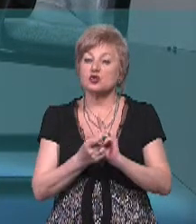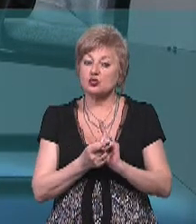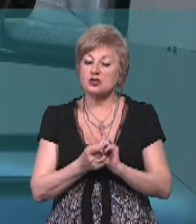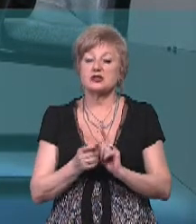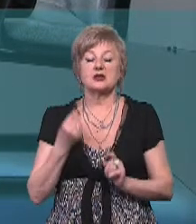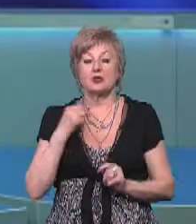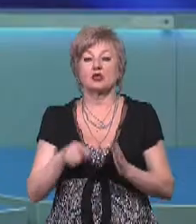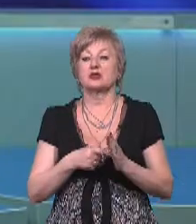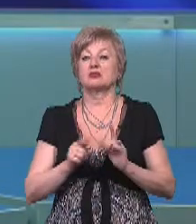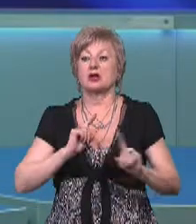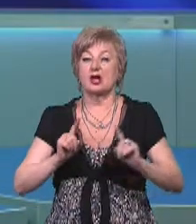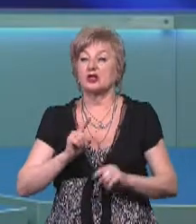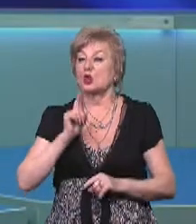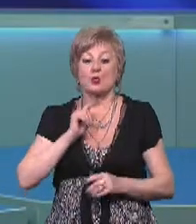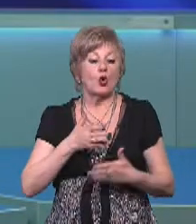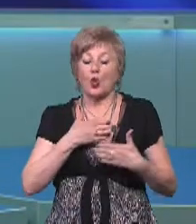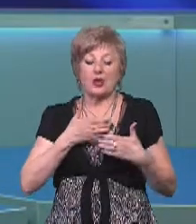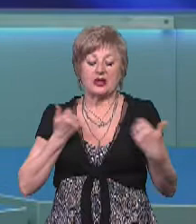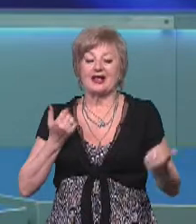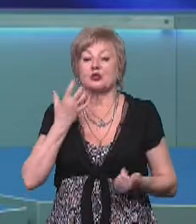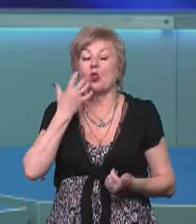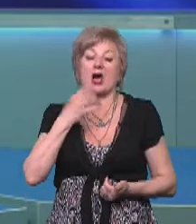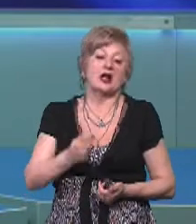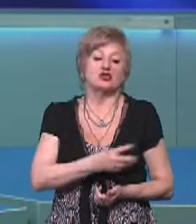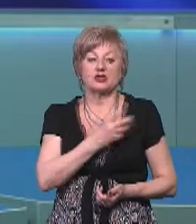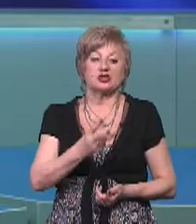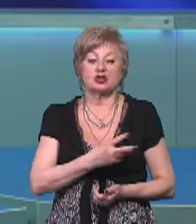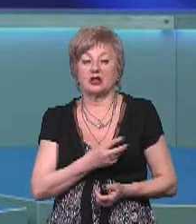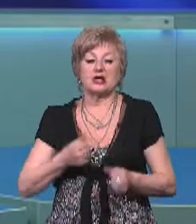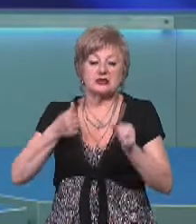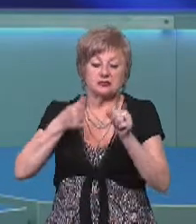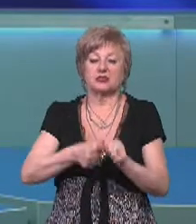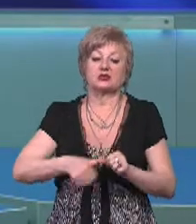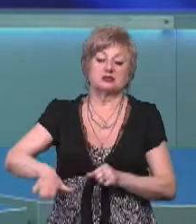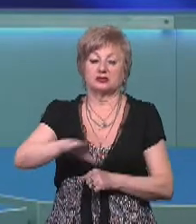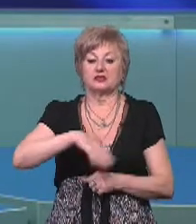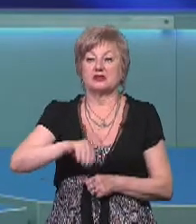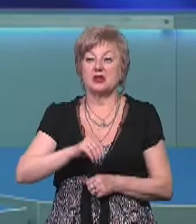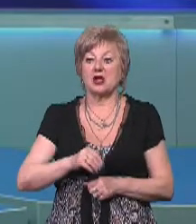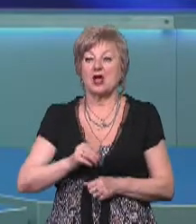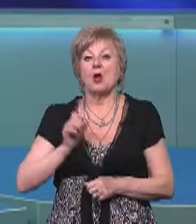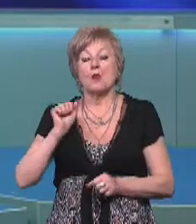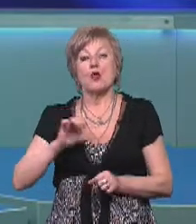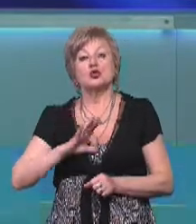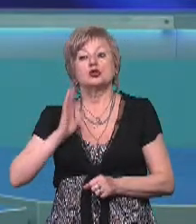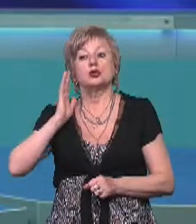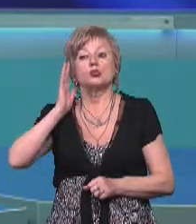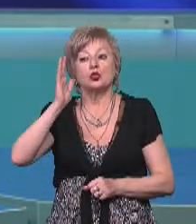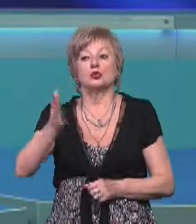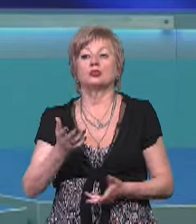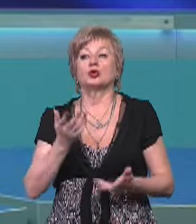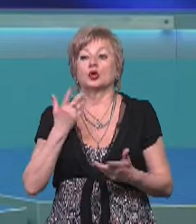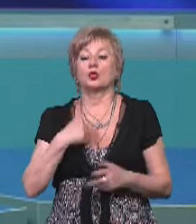раді. Ну, поки що немає такого гарячого бажання саме приєднати ці території. Можливо, в майбутньому, навіть коли